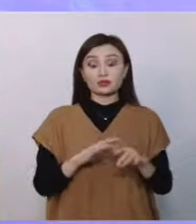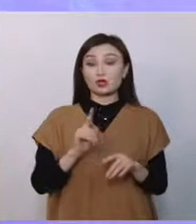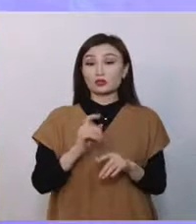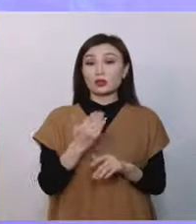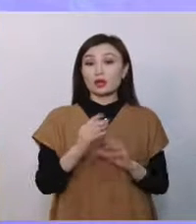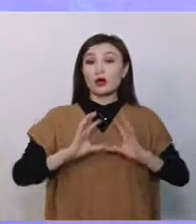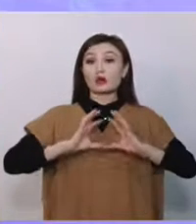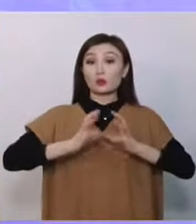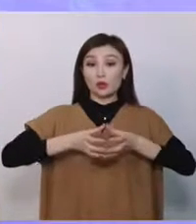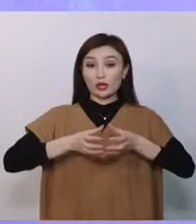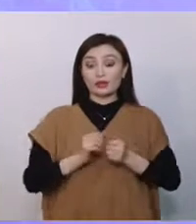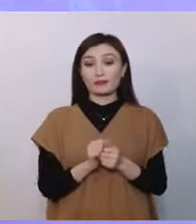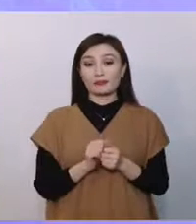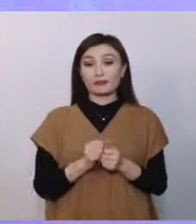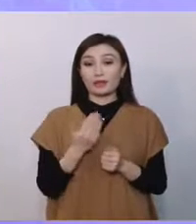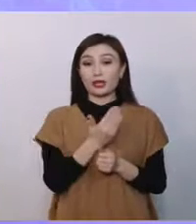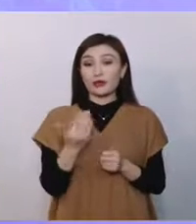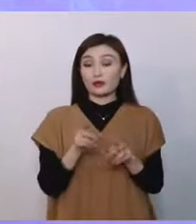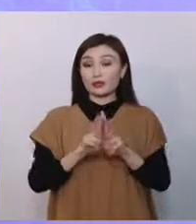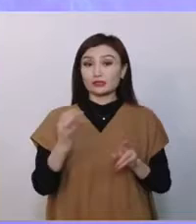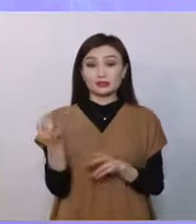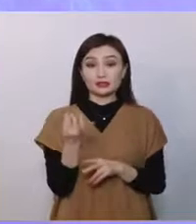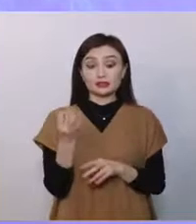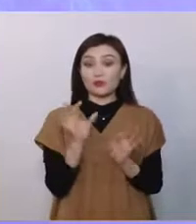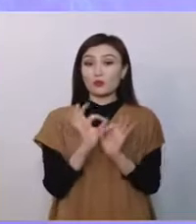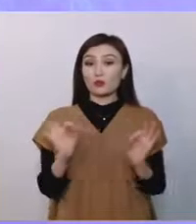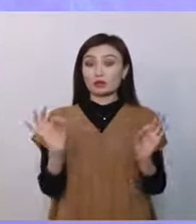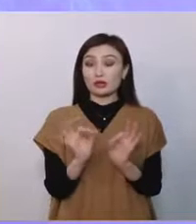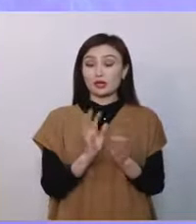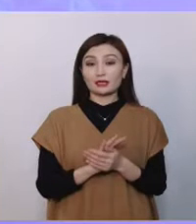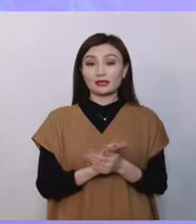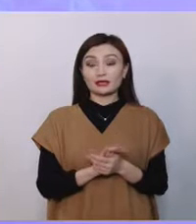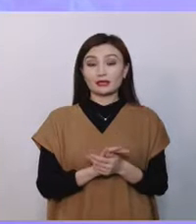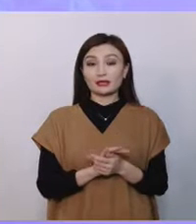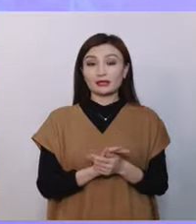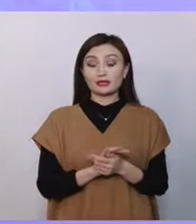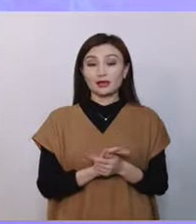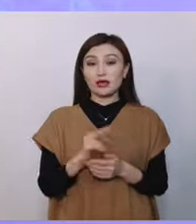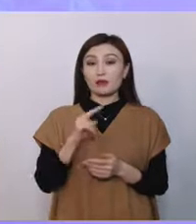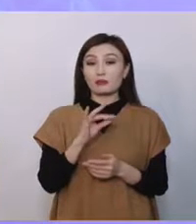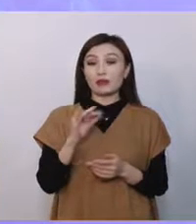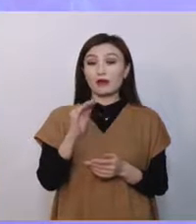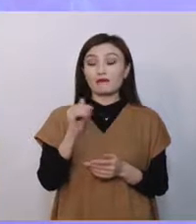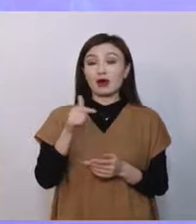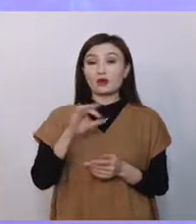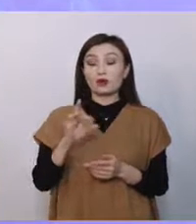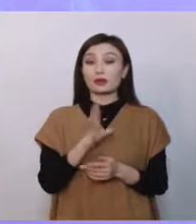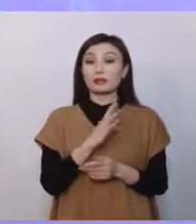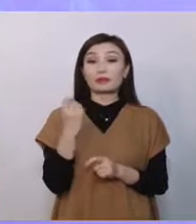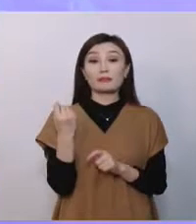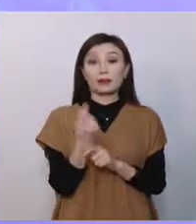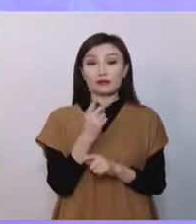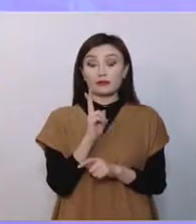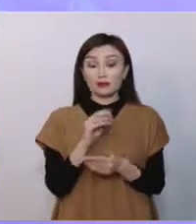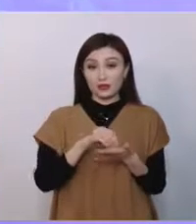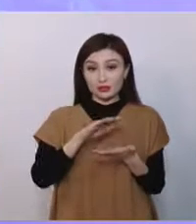она круглая его также интересовало музыкальная гармония пифагор был первым кто